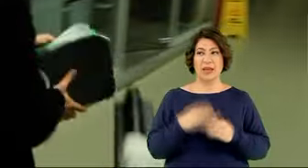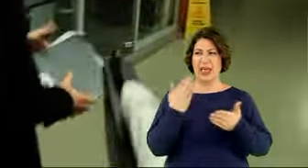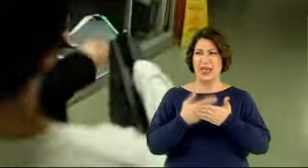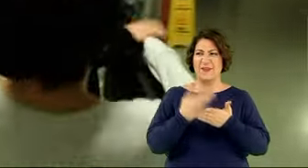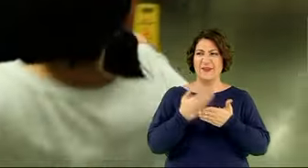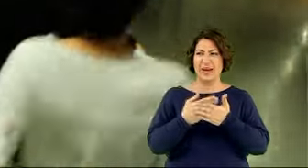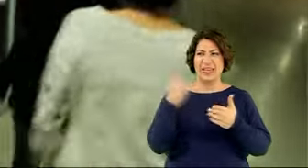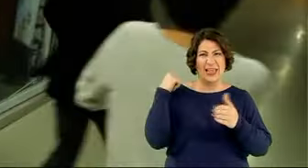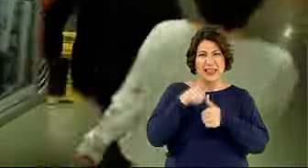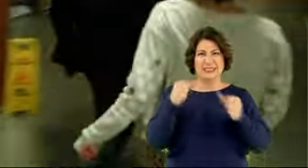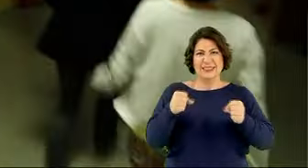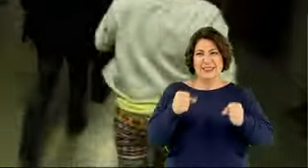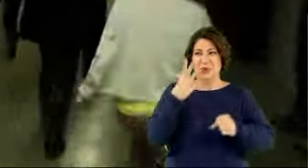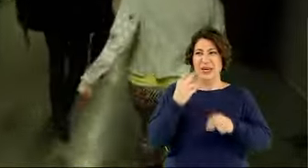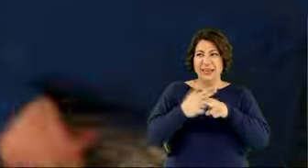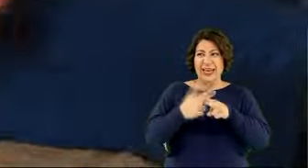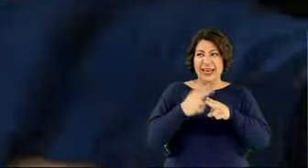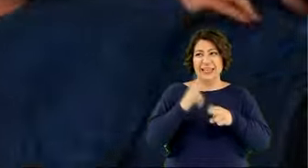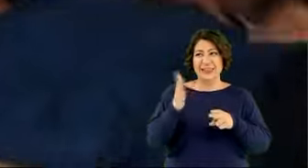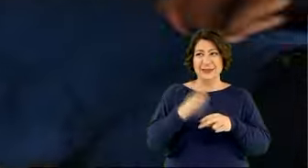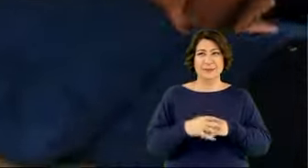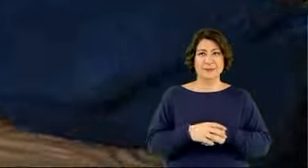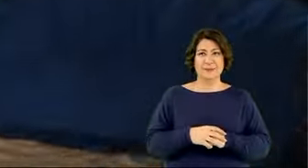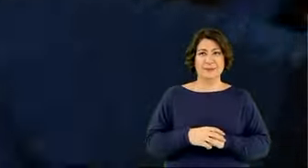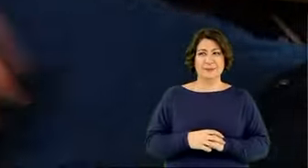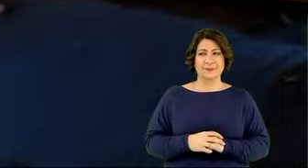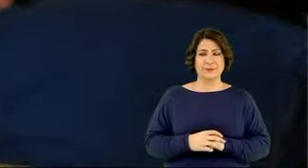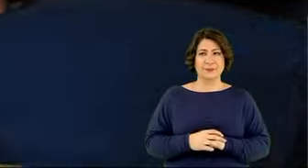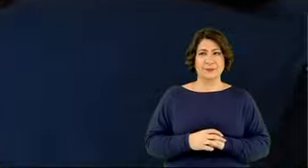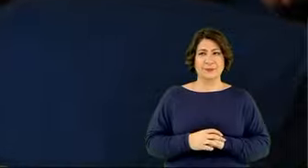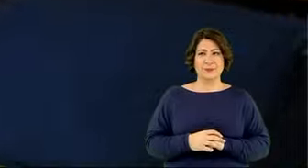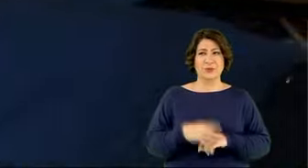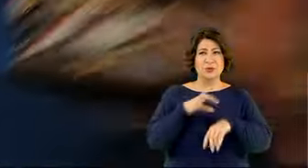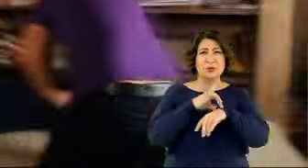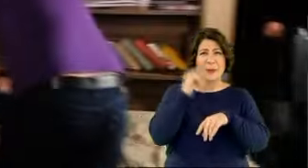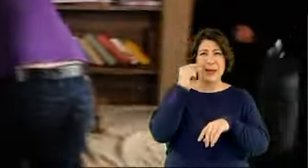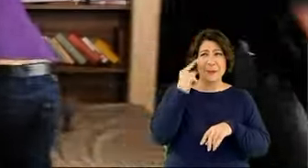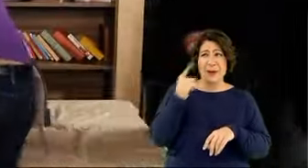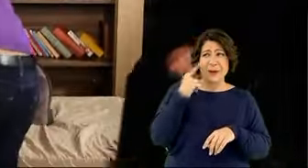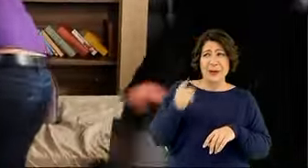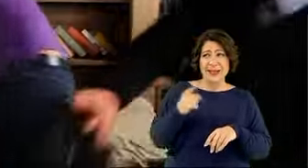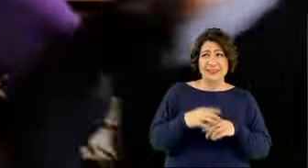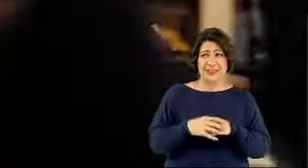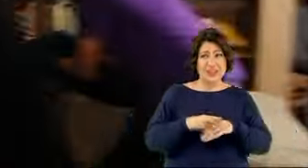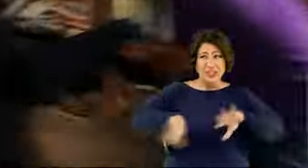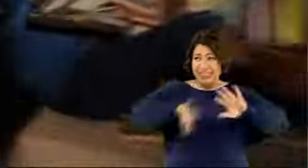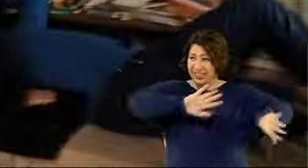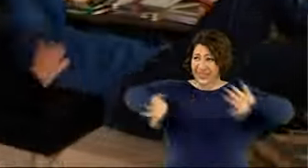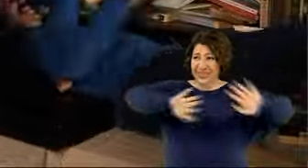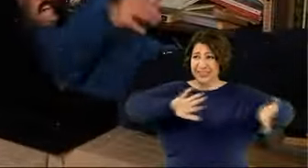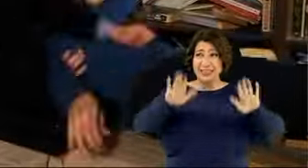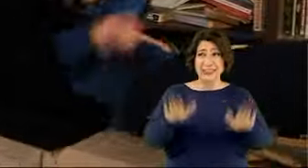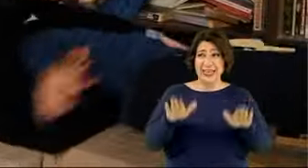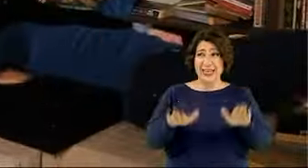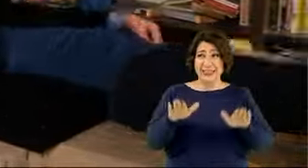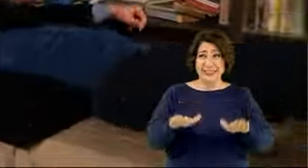Eyvah, yine krize girmiş, acele etmemiz lazım. Doktor Bey! Doktor Bey! Çekil!